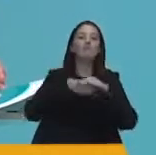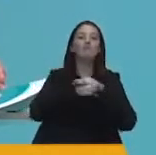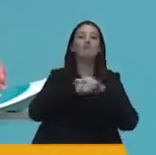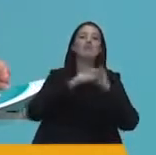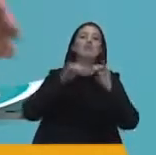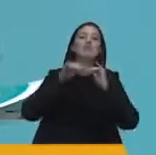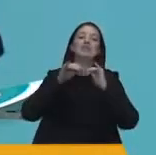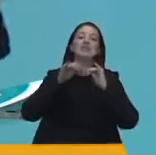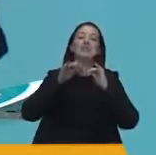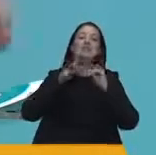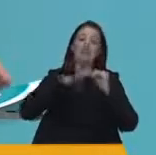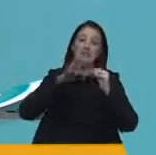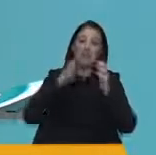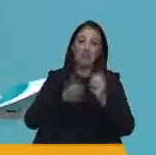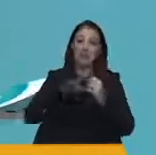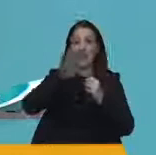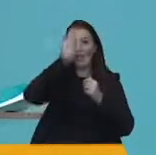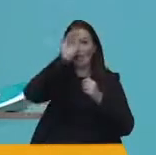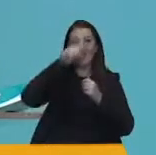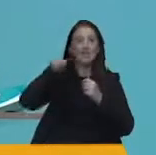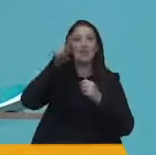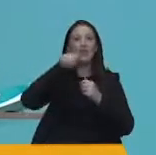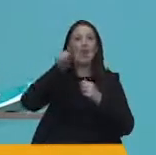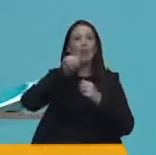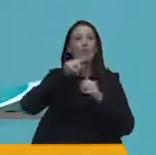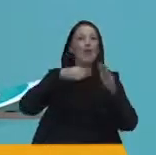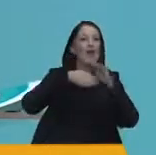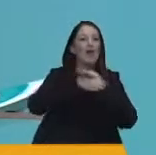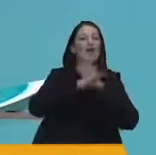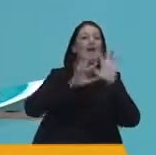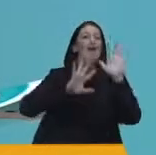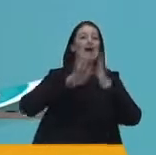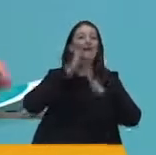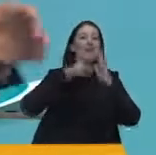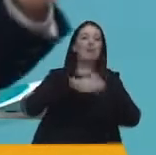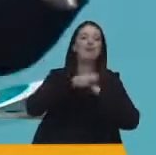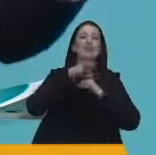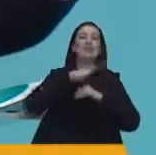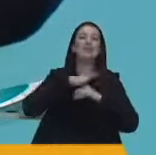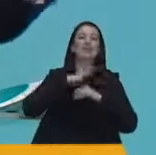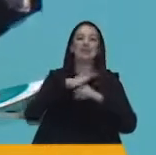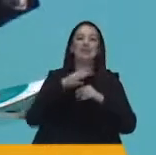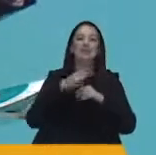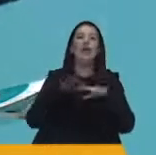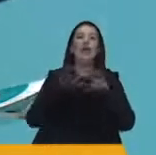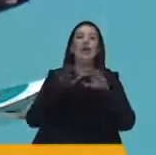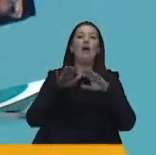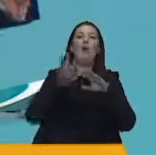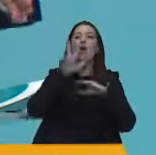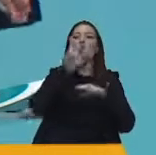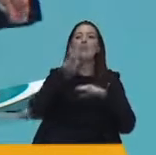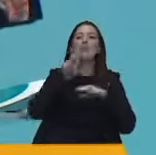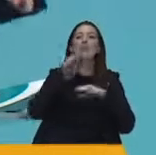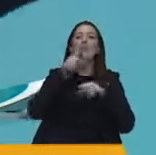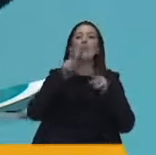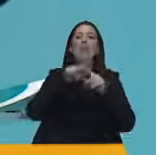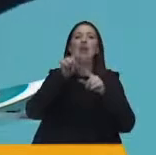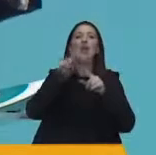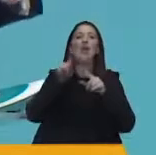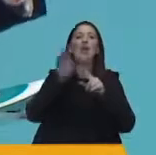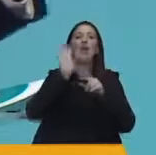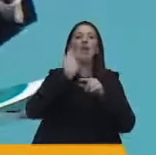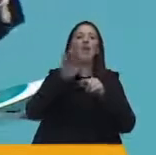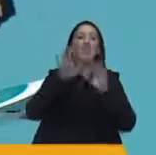ediyoruz. İstanbulluların kullanımına açılmasını arzu ediyoruz. Kala kala 38 bin metre kalmış,